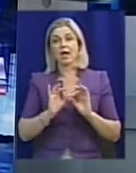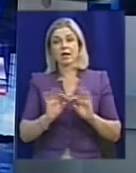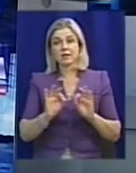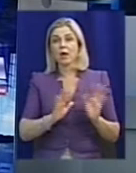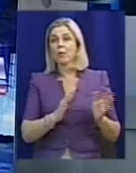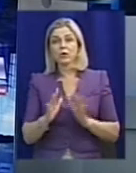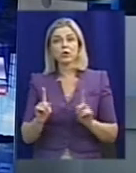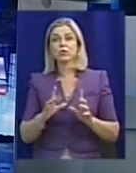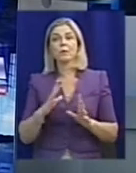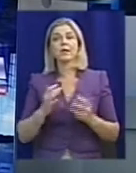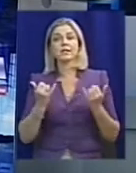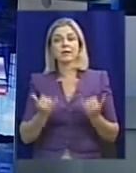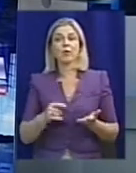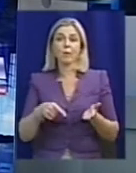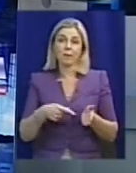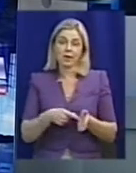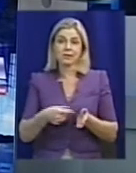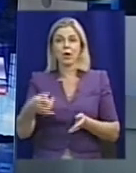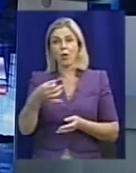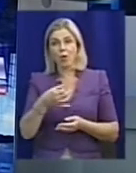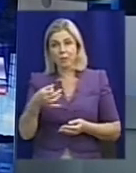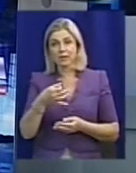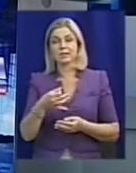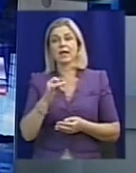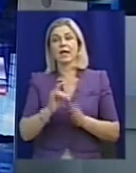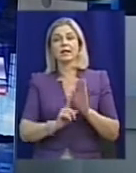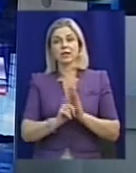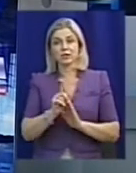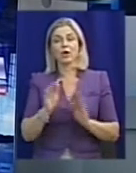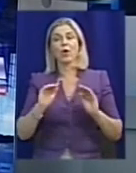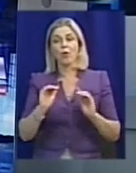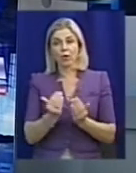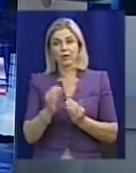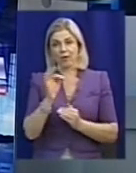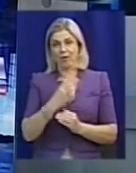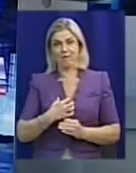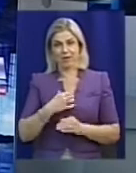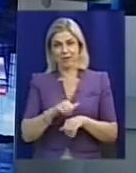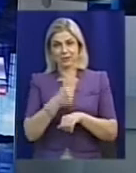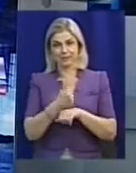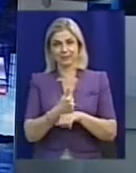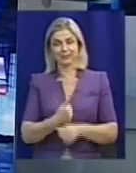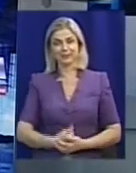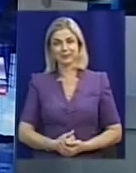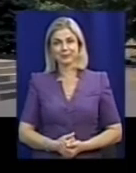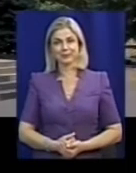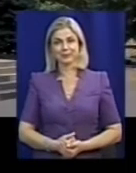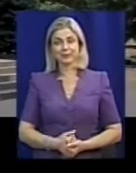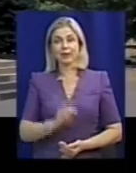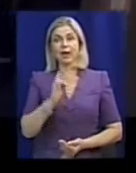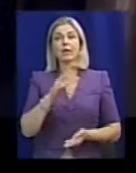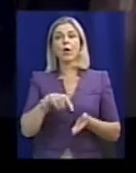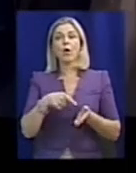сталися сьогодні в місті та області. Я Наталя Забазнова, а на початку – коротко про головне. У